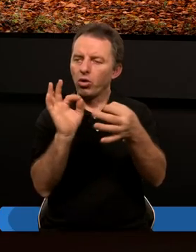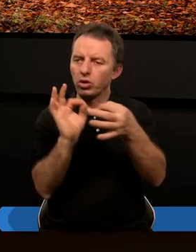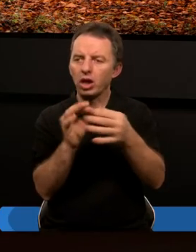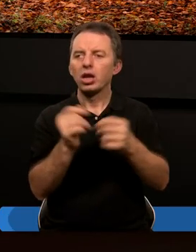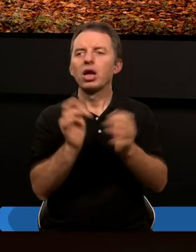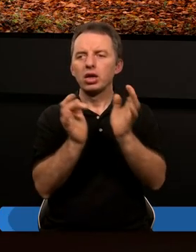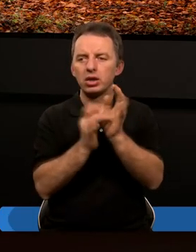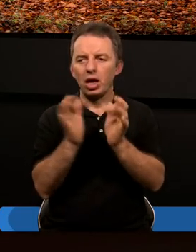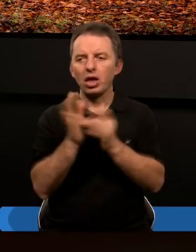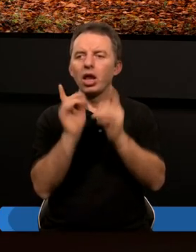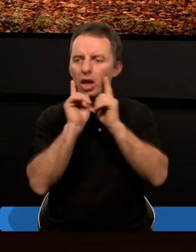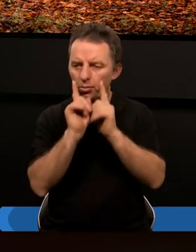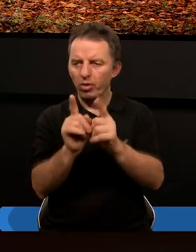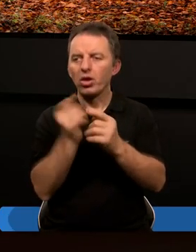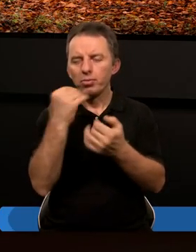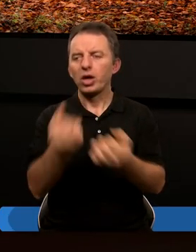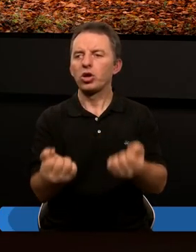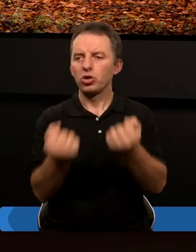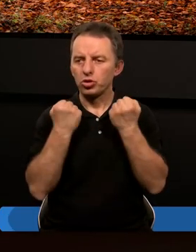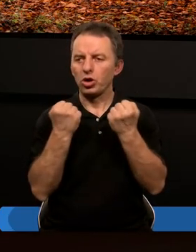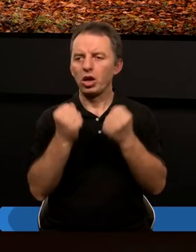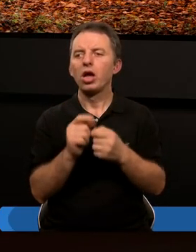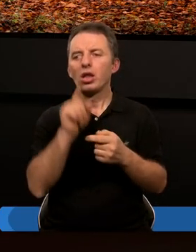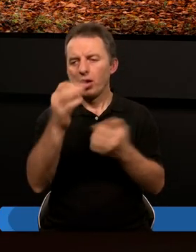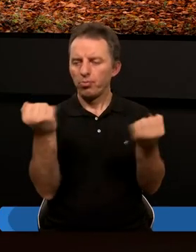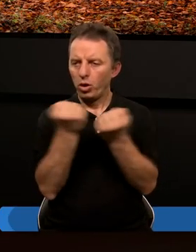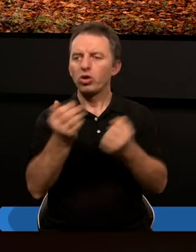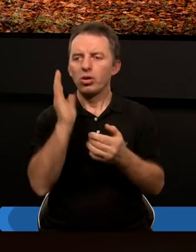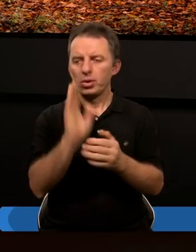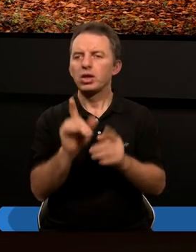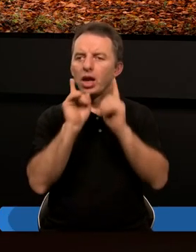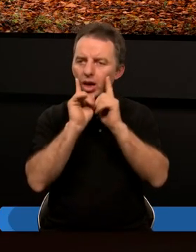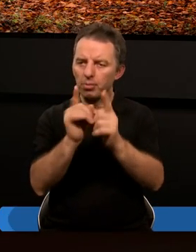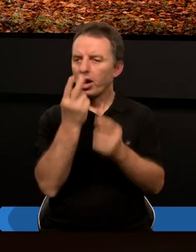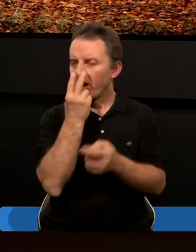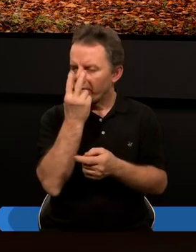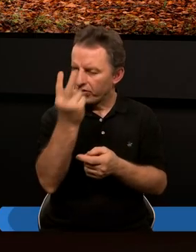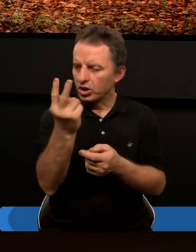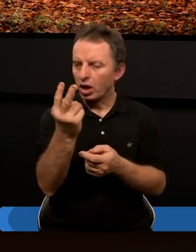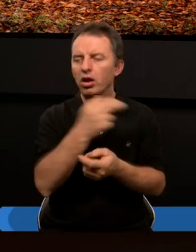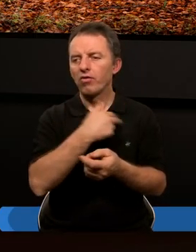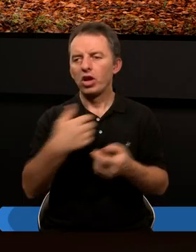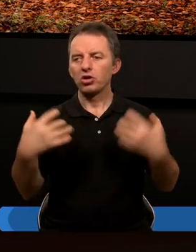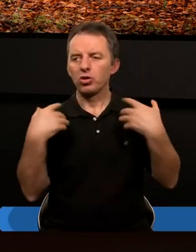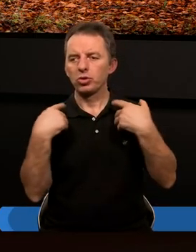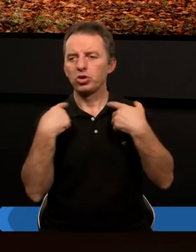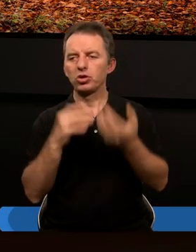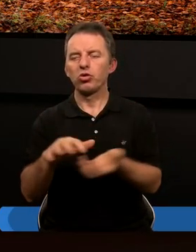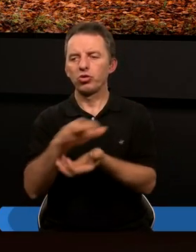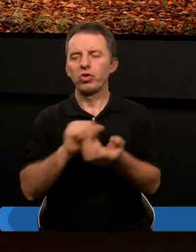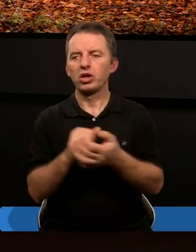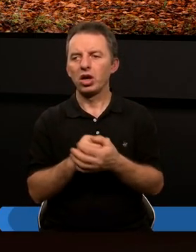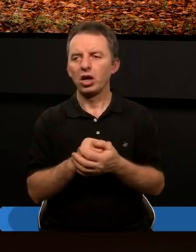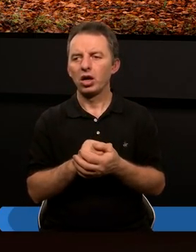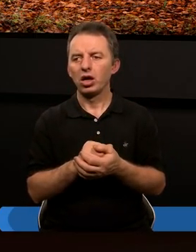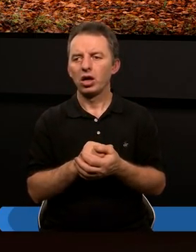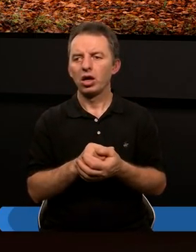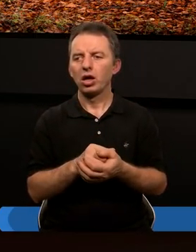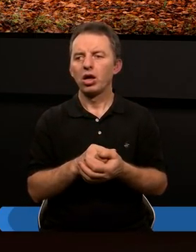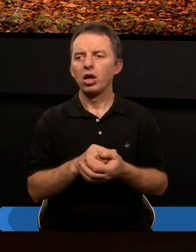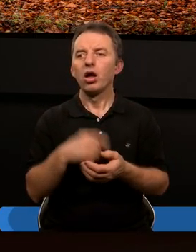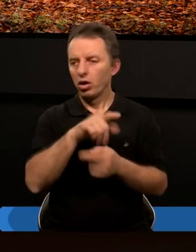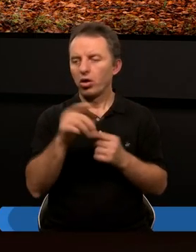z Jezusem będą naprawdę bardzo silne i ta Jego moc będzie naprawdę widoczna w naszym życiu i będą